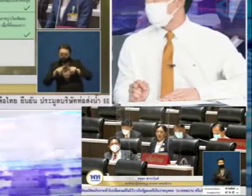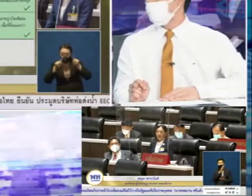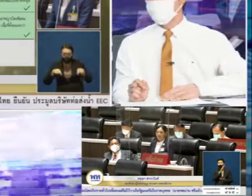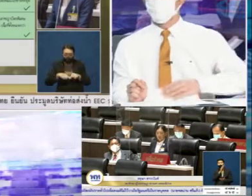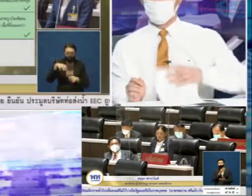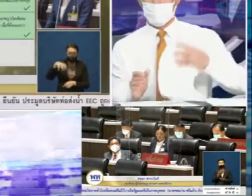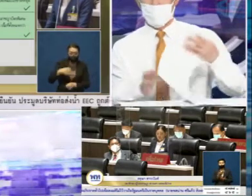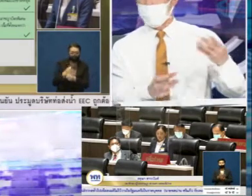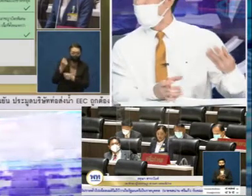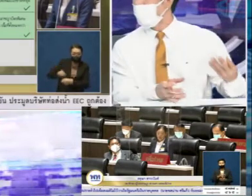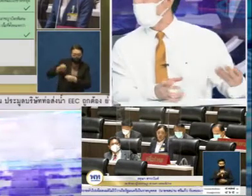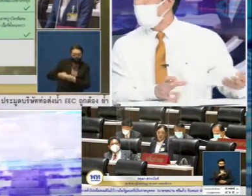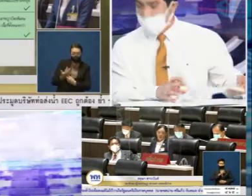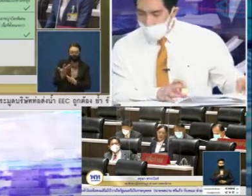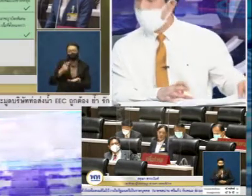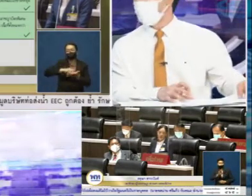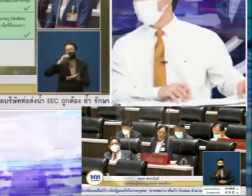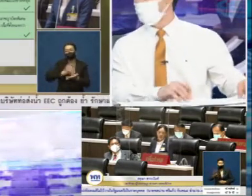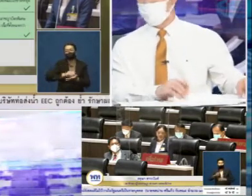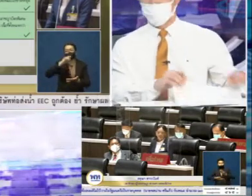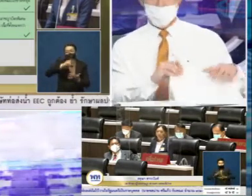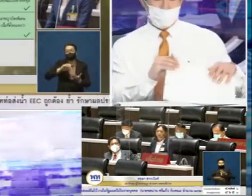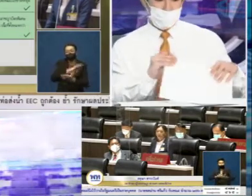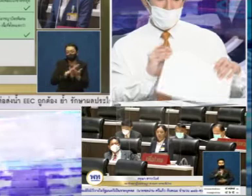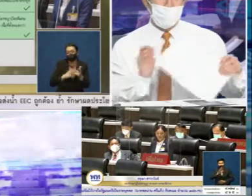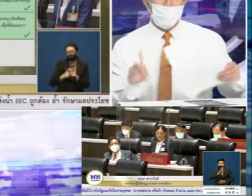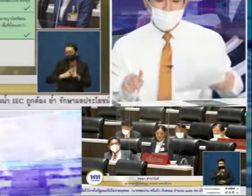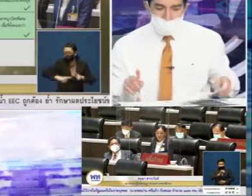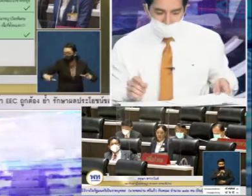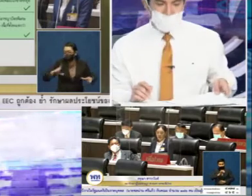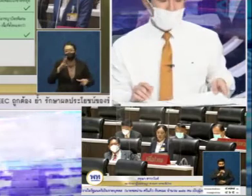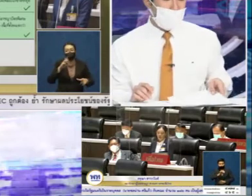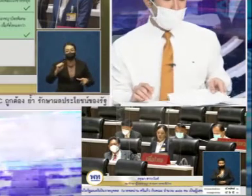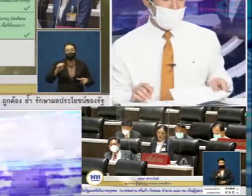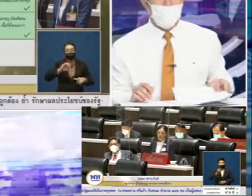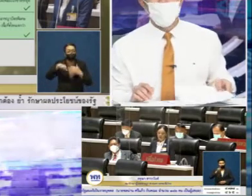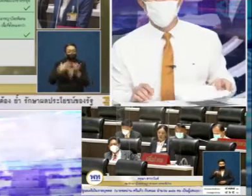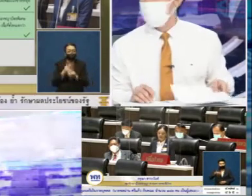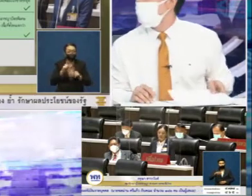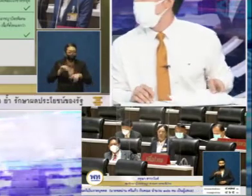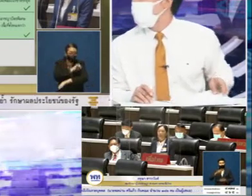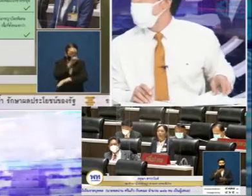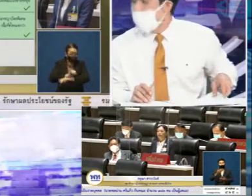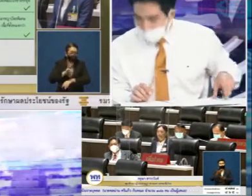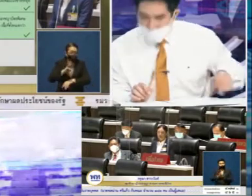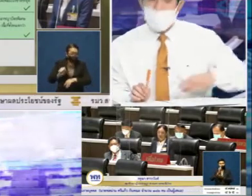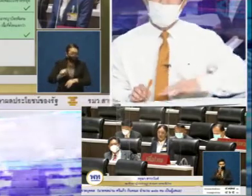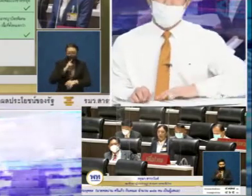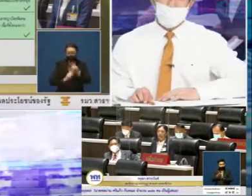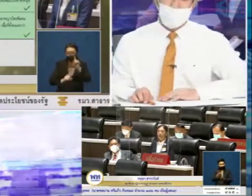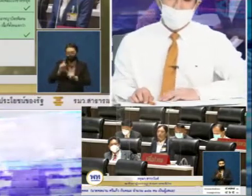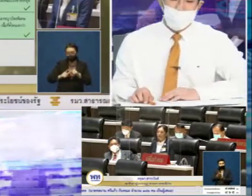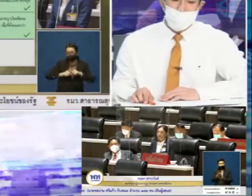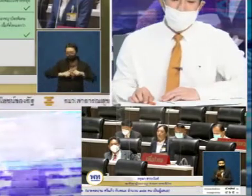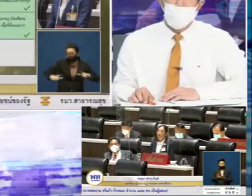ย จะไปร้องปปช.ด้วยใช่ไหม ใช่ครับ นี่ก็เป็นข้อกล่าวหาก็ดีเหมือนกันครับไปพิสูจน์กันในชั้นของปปช.อีกทีหนึ่ง ใช่ครับ ว่